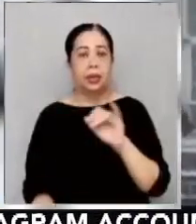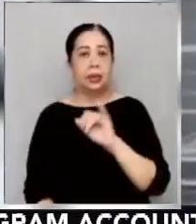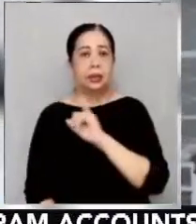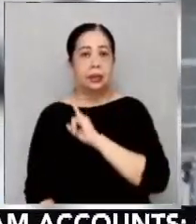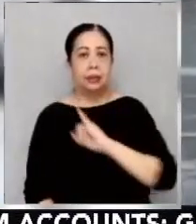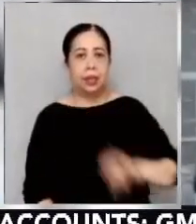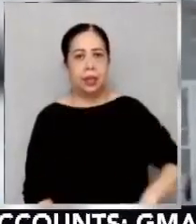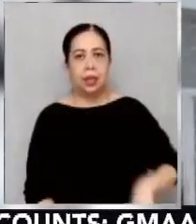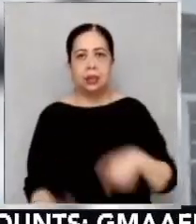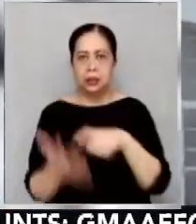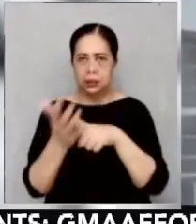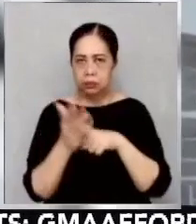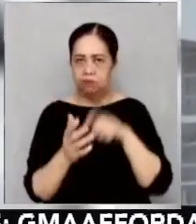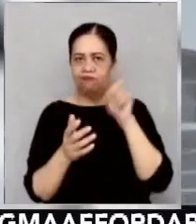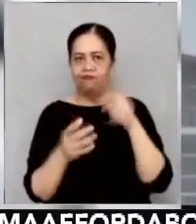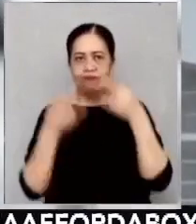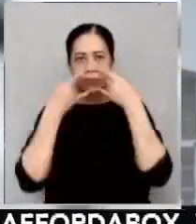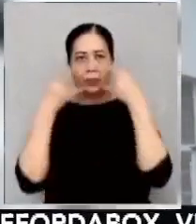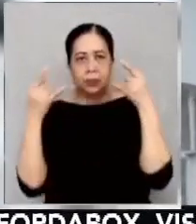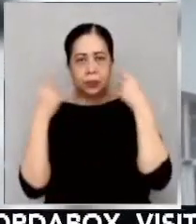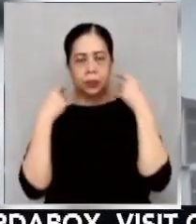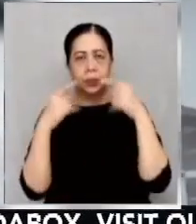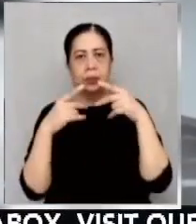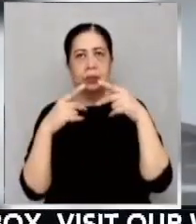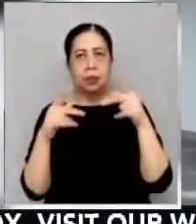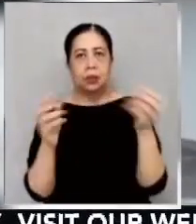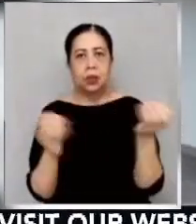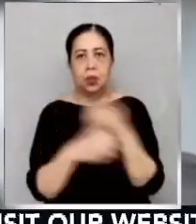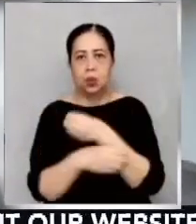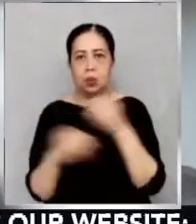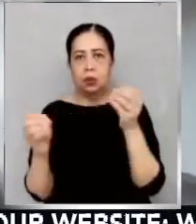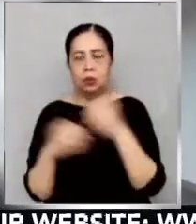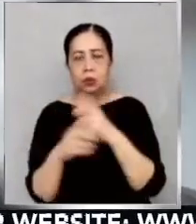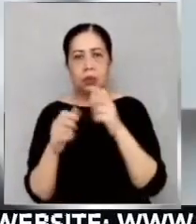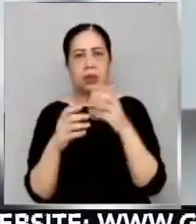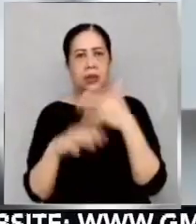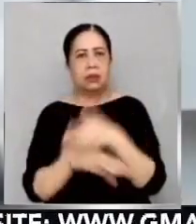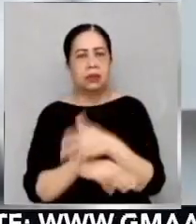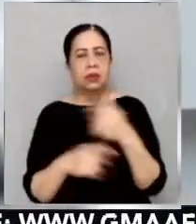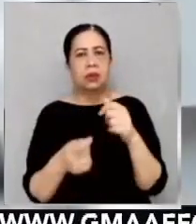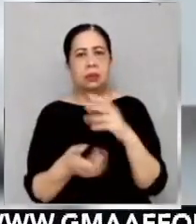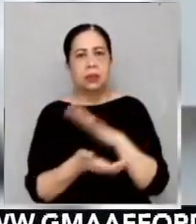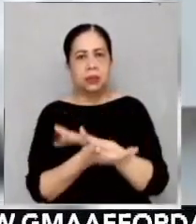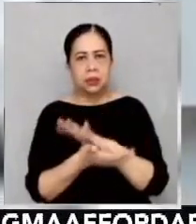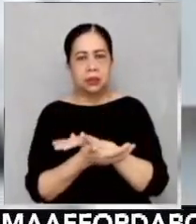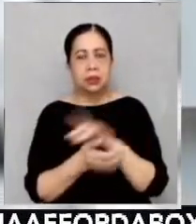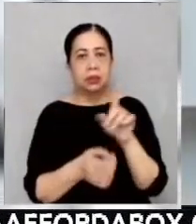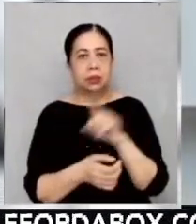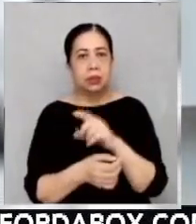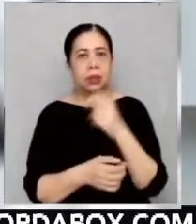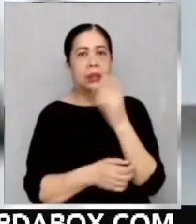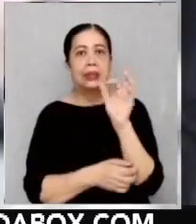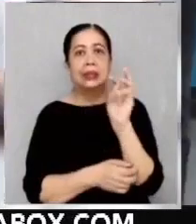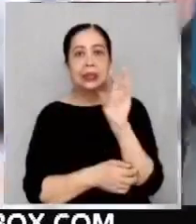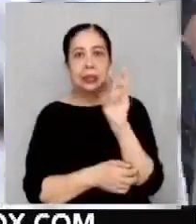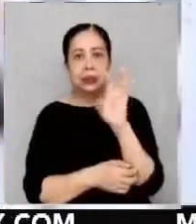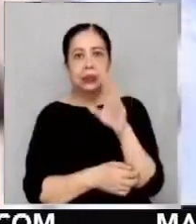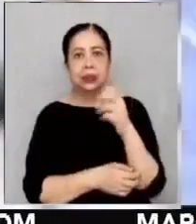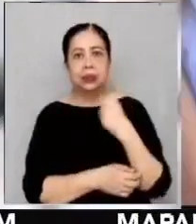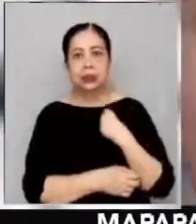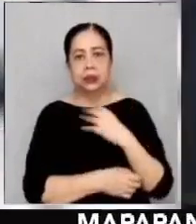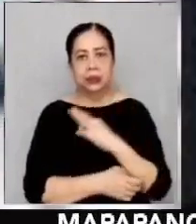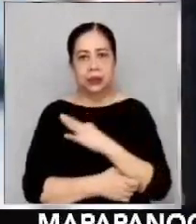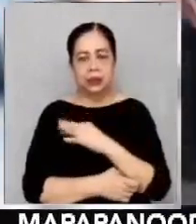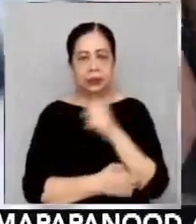ang pagsusuot ng face mask sa mga public office doon matapos magpositibo sa COVID-19 ang 16 nilang kawani. Kahapon